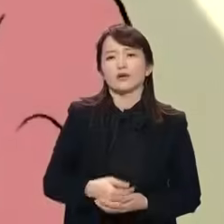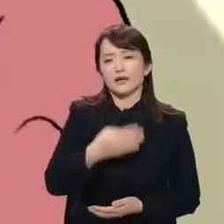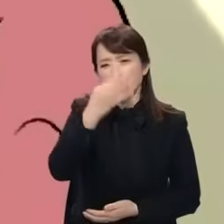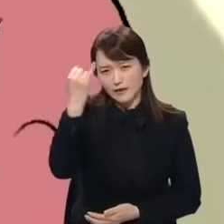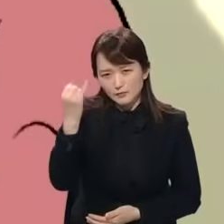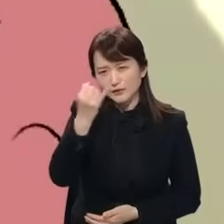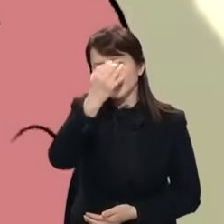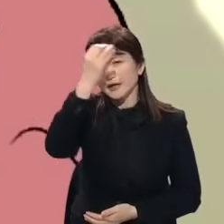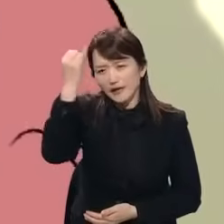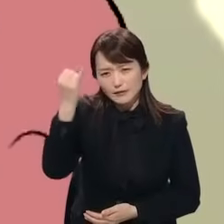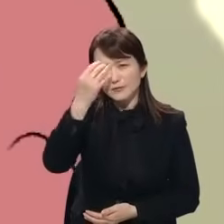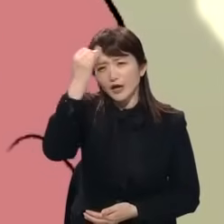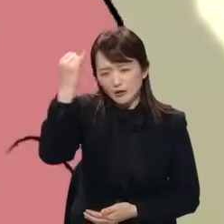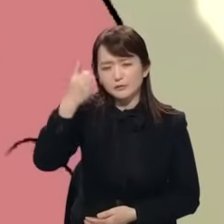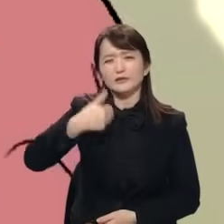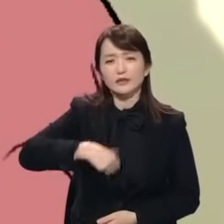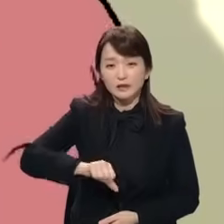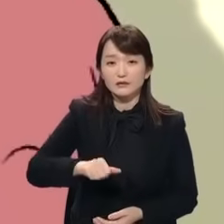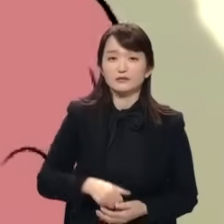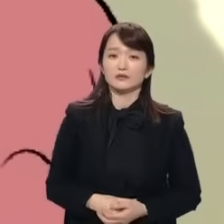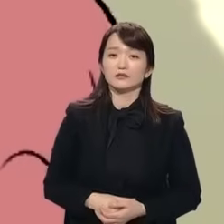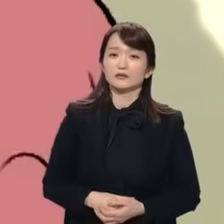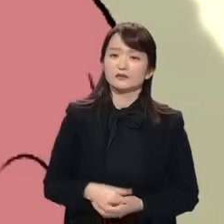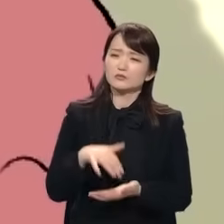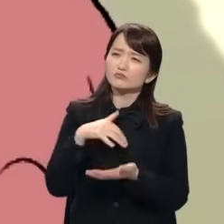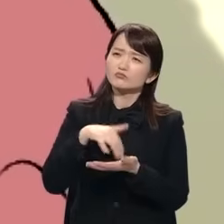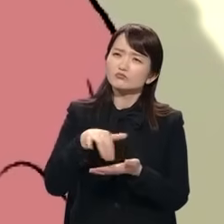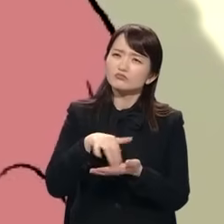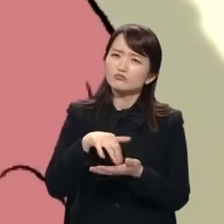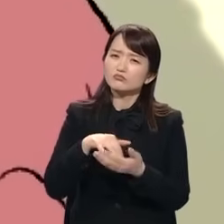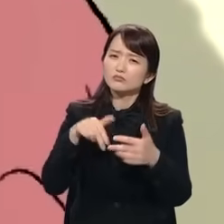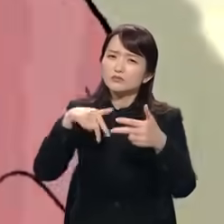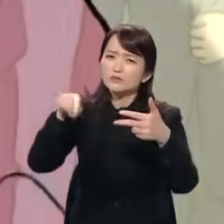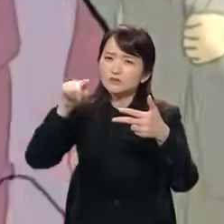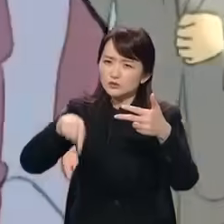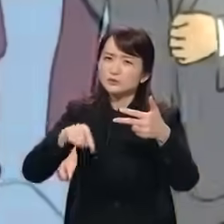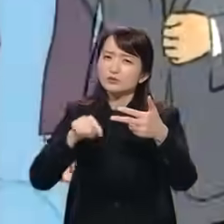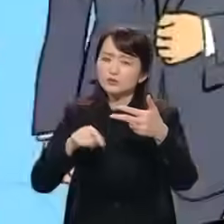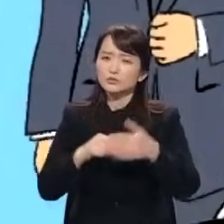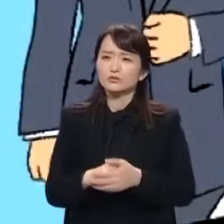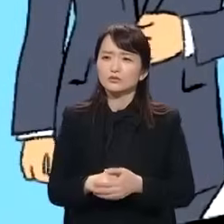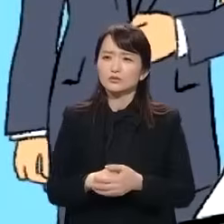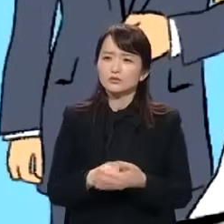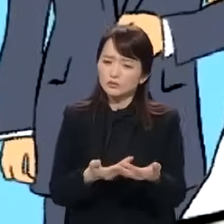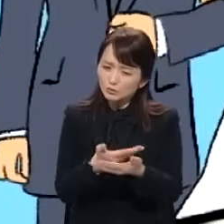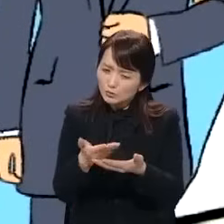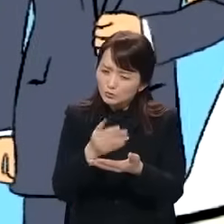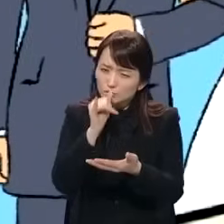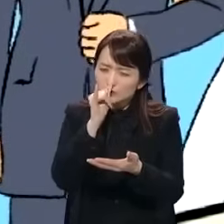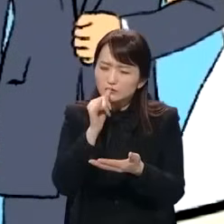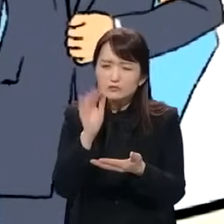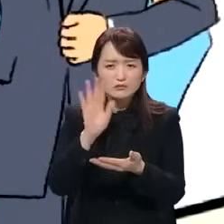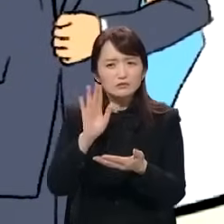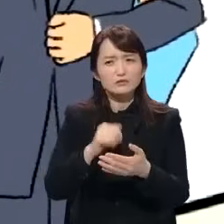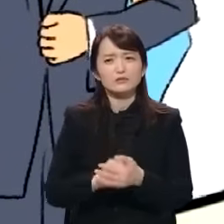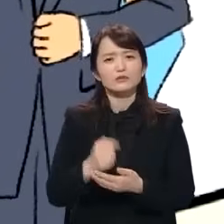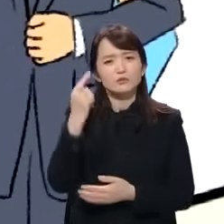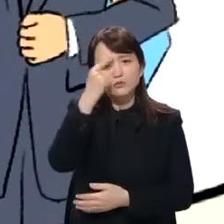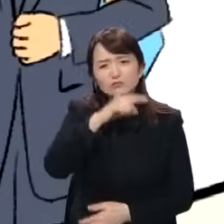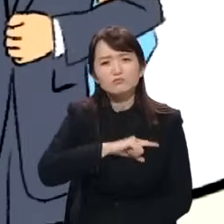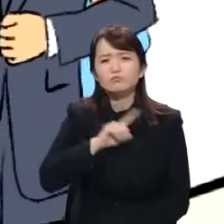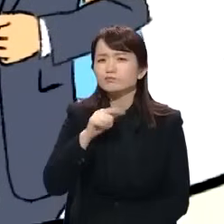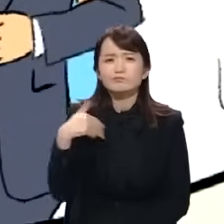아들이다 이렇게 설명을 해 주셨다는 거예요 이걸 촌수로 따지면 7 7촌 이래요 그렇다고 교류가 있었던 것도 아니고 얼굴도 이름도 전혀